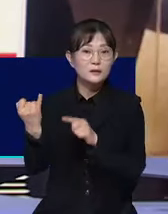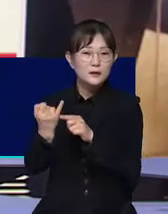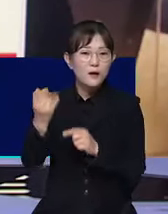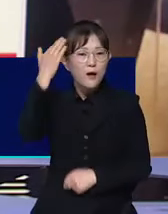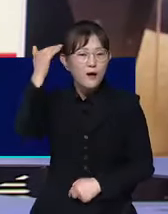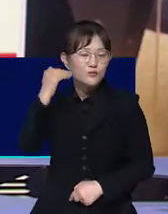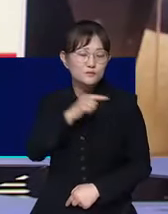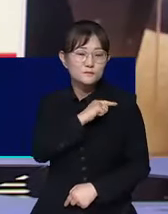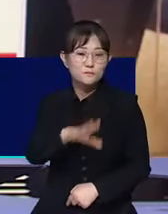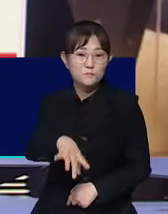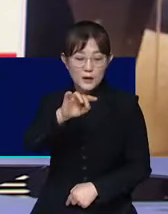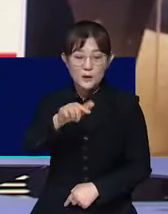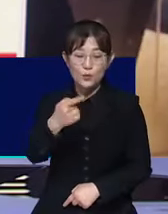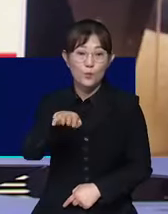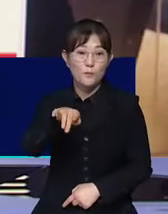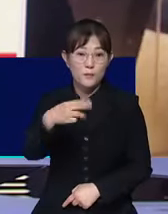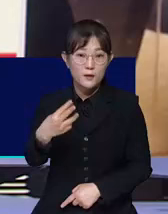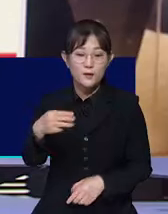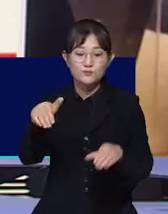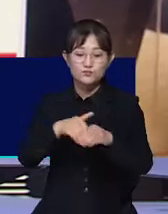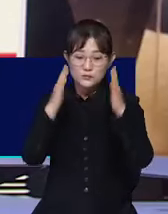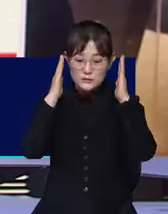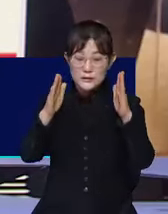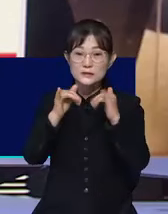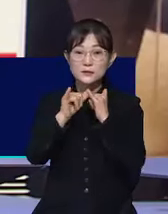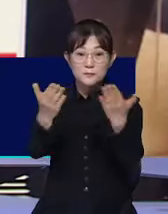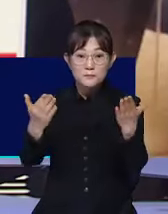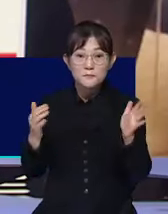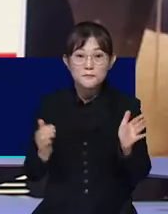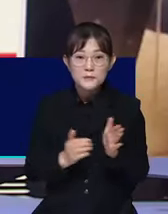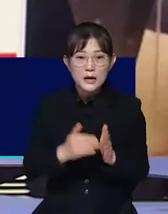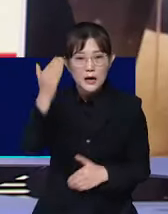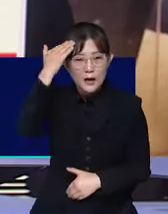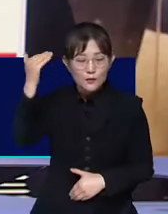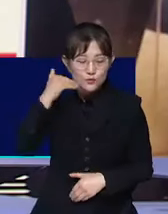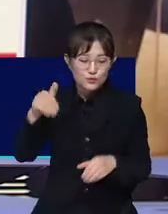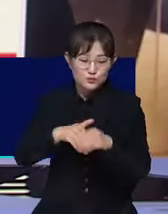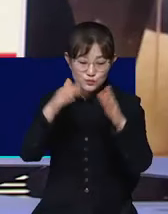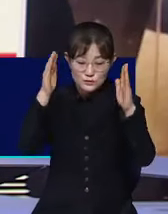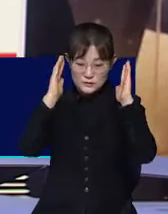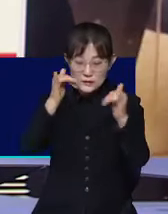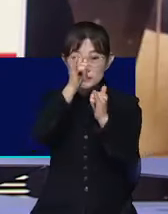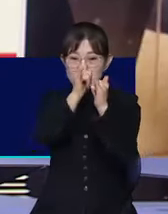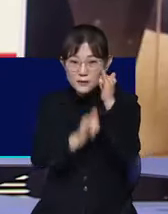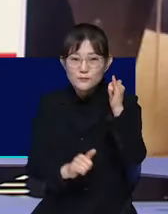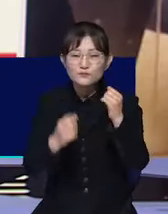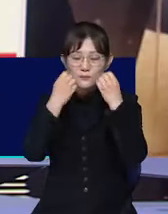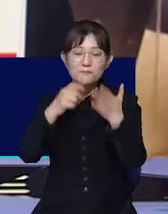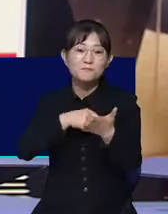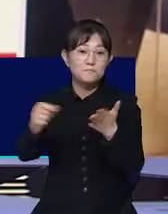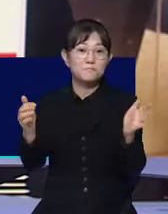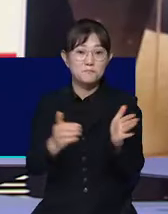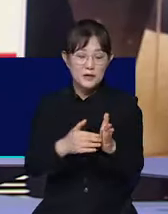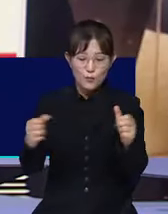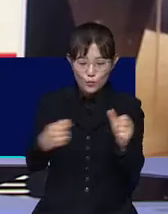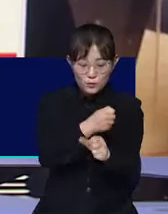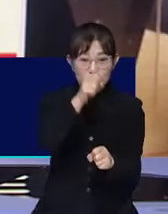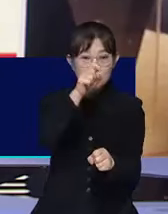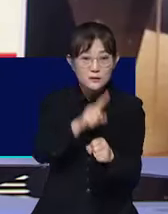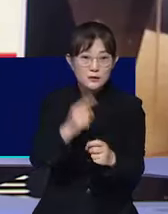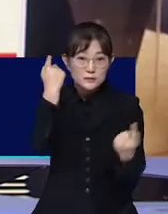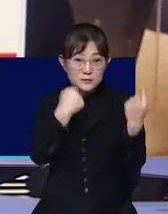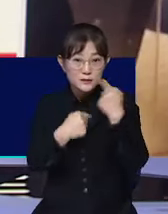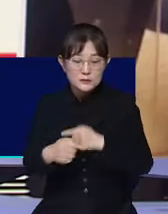최초로 노벨 문학상을 수상하며 한국 문학사에 새로운 역사를 썼습니다 폭력성과 상처 등 인간